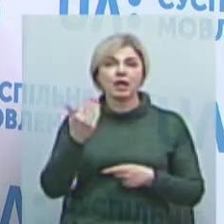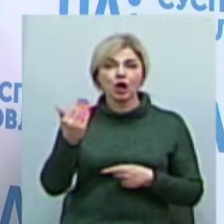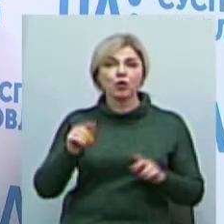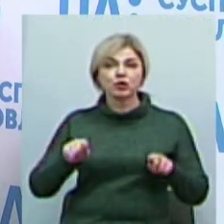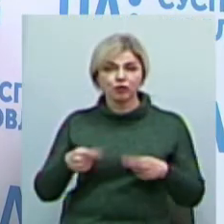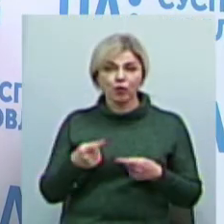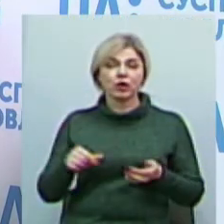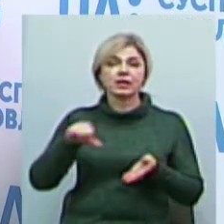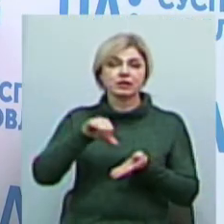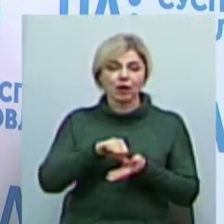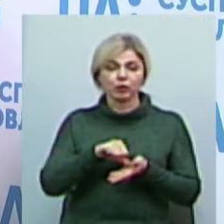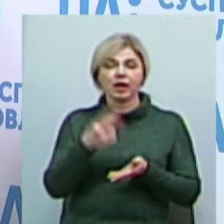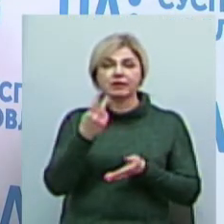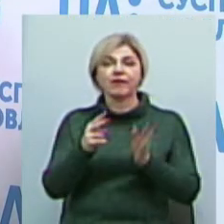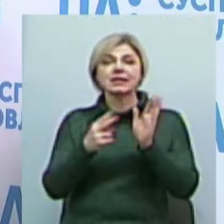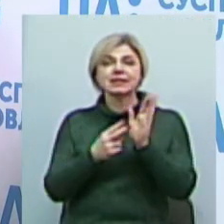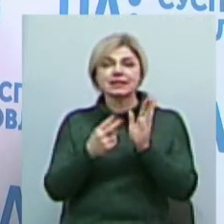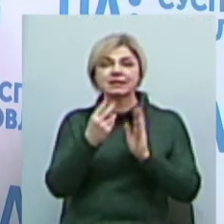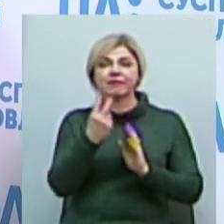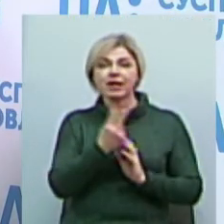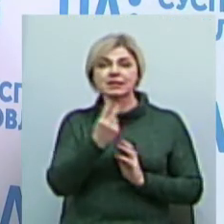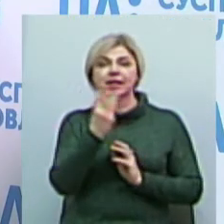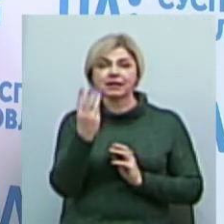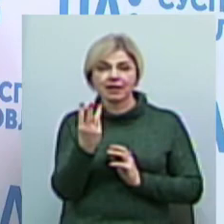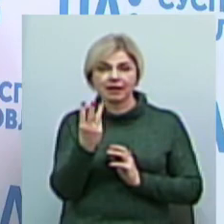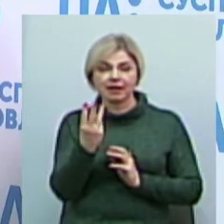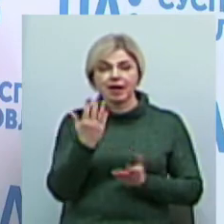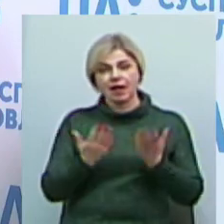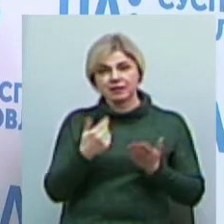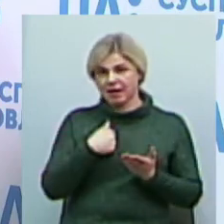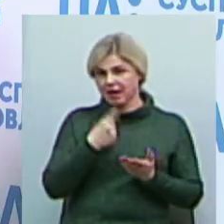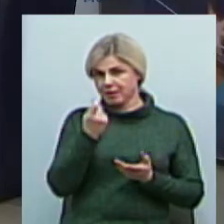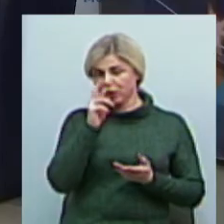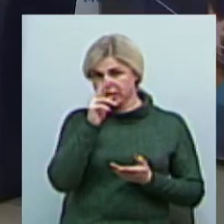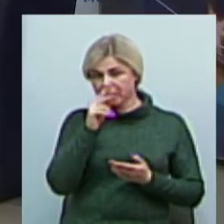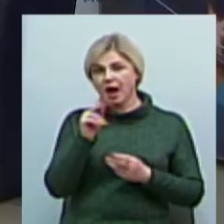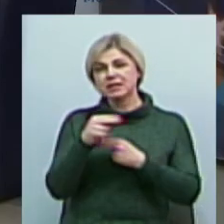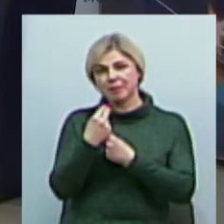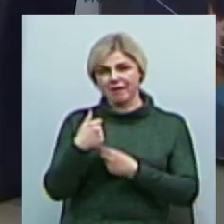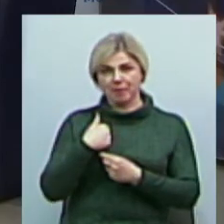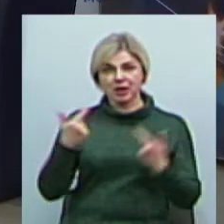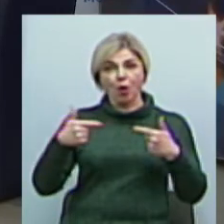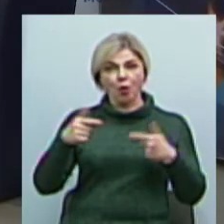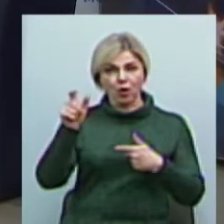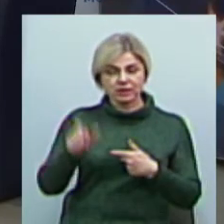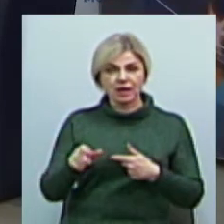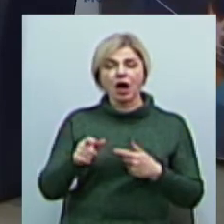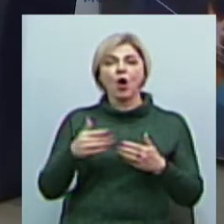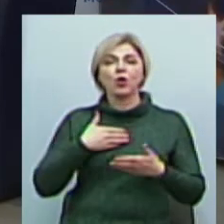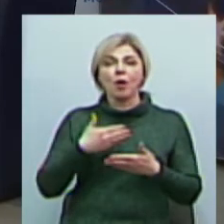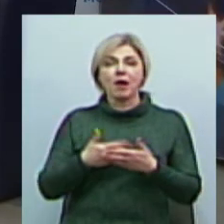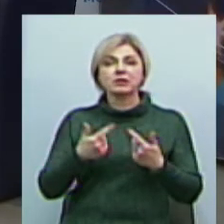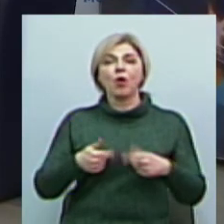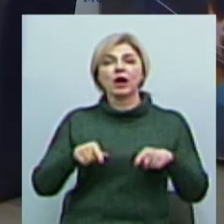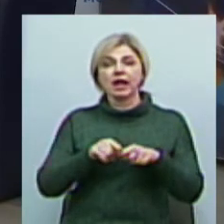залучилися 23, якщо не так мене поправить, наш гість, громадські організації та благодійні фонди Миколаєва і